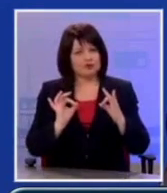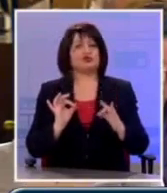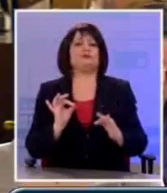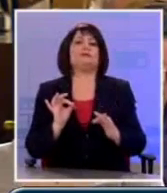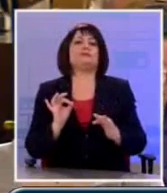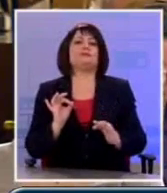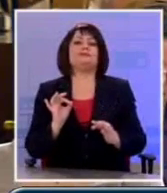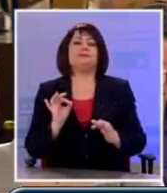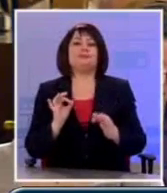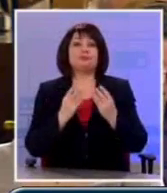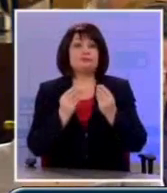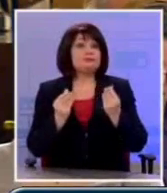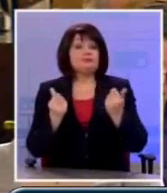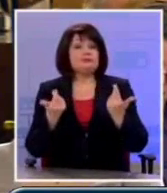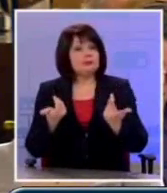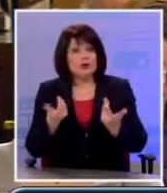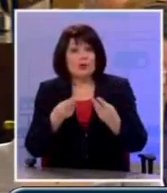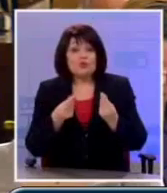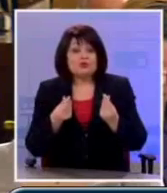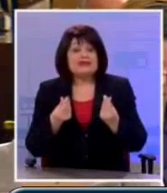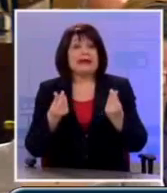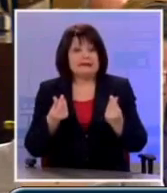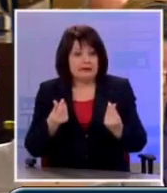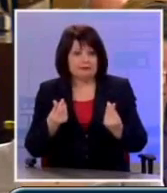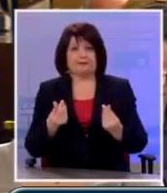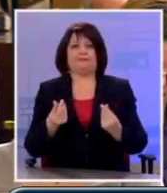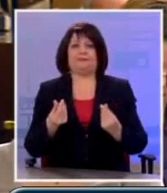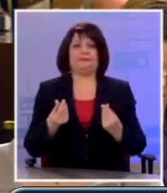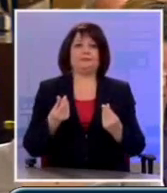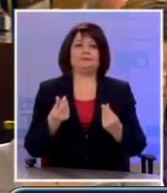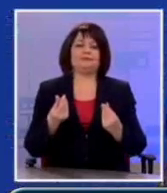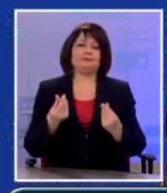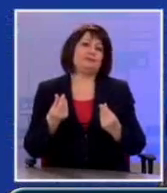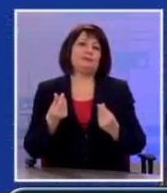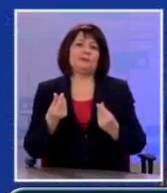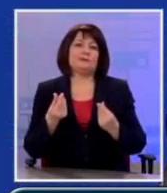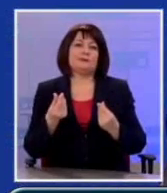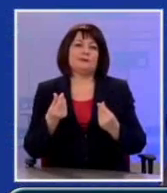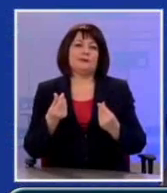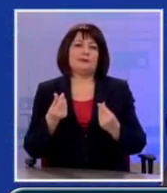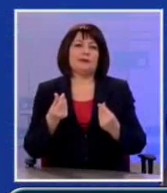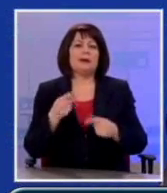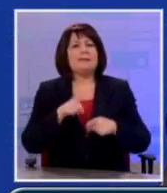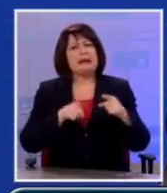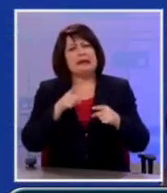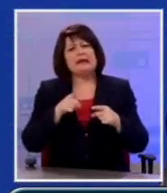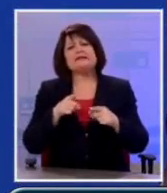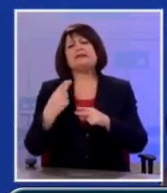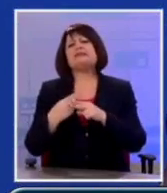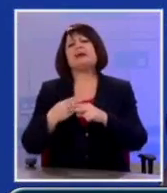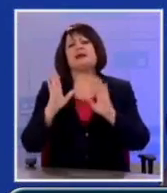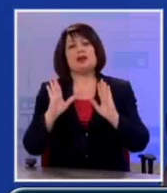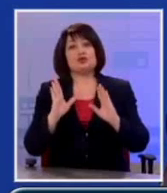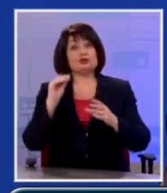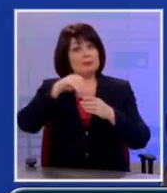ειδησιογραφικά, η ουσία είναι ότι ανάμεσα σε αυτές τις ανούσιες υπάρχουν πάρα πολύ σοβαρές